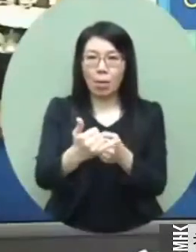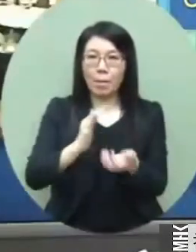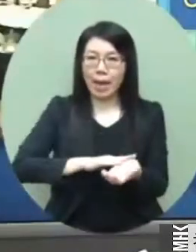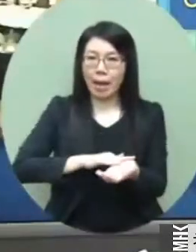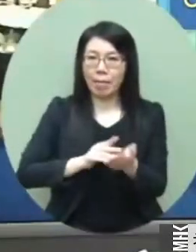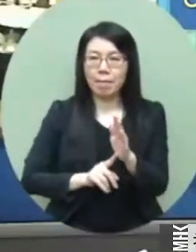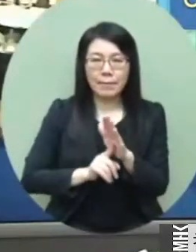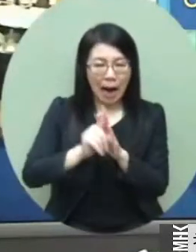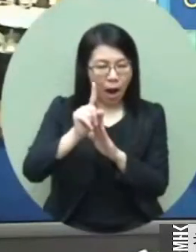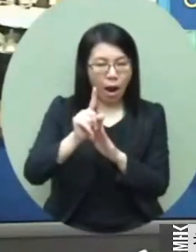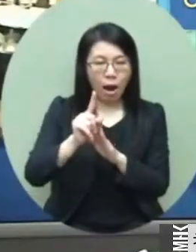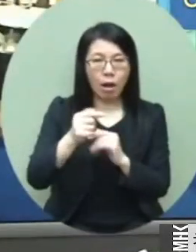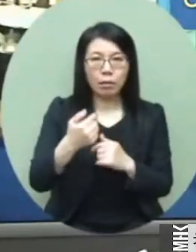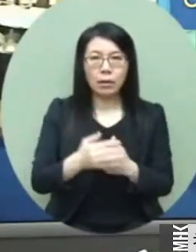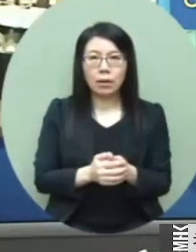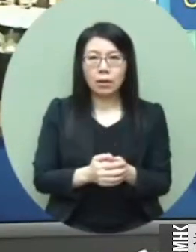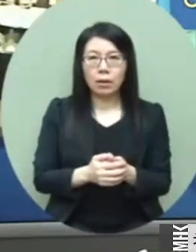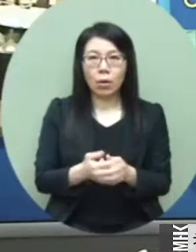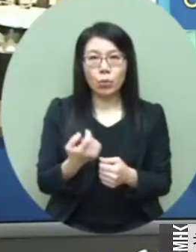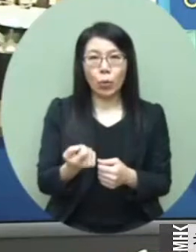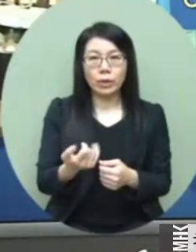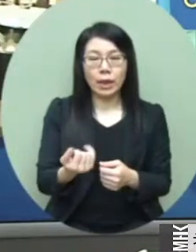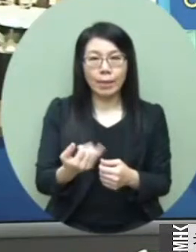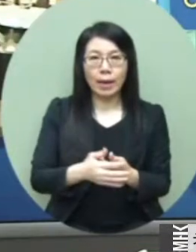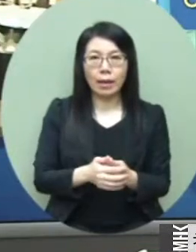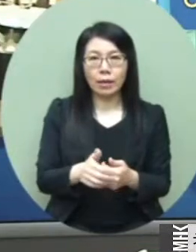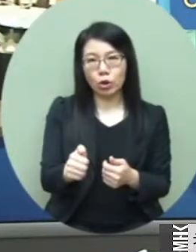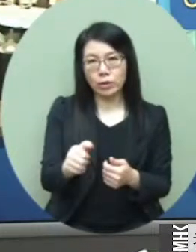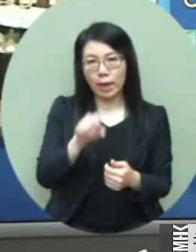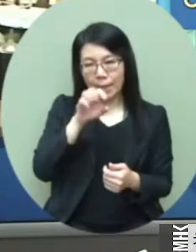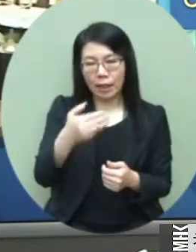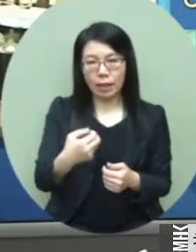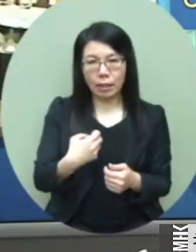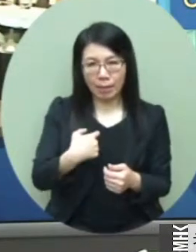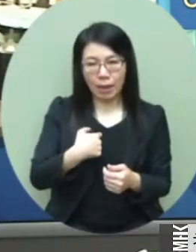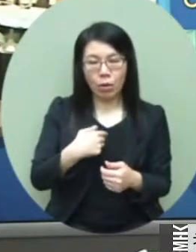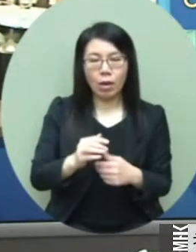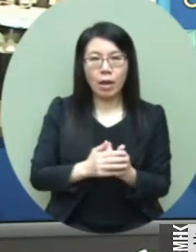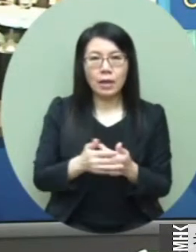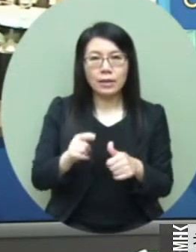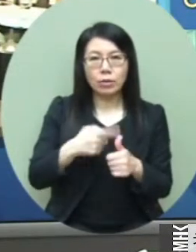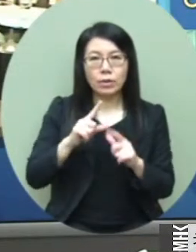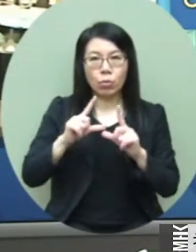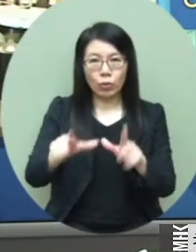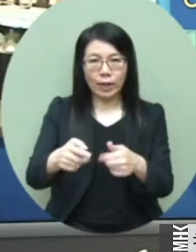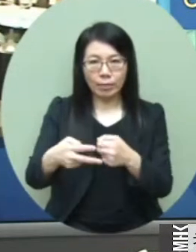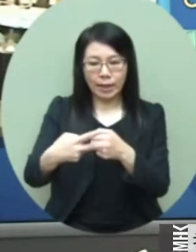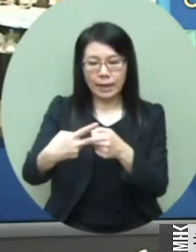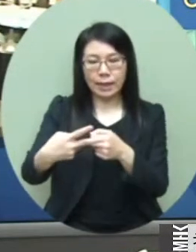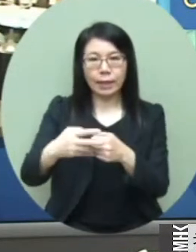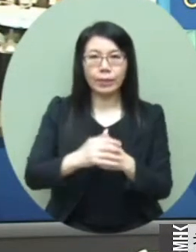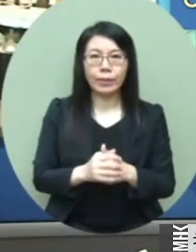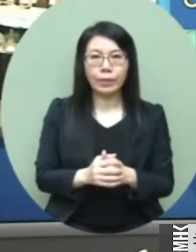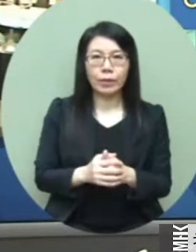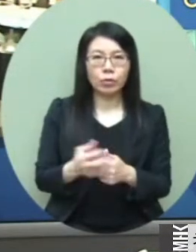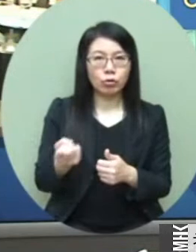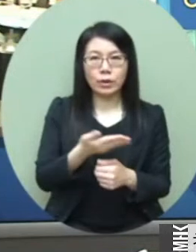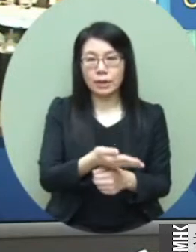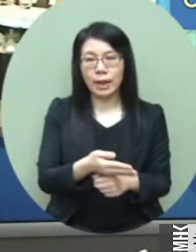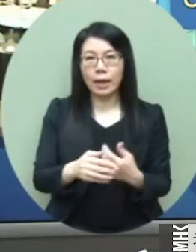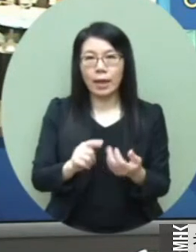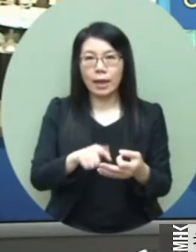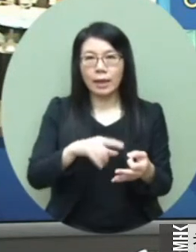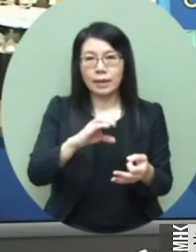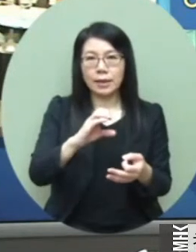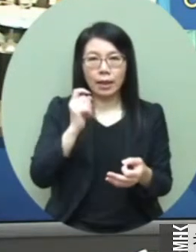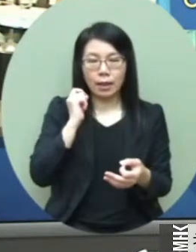谢谢你的问题，我回答这个第2部分的问题，然后请这个陈局长